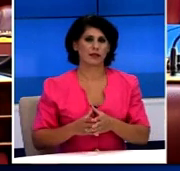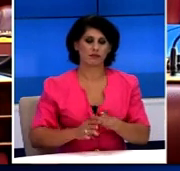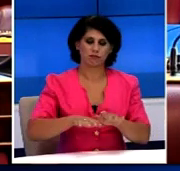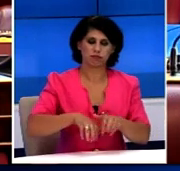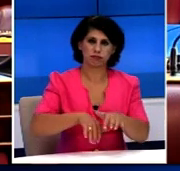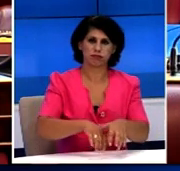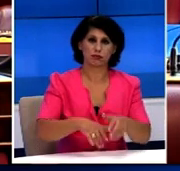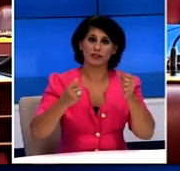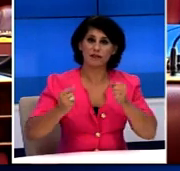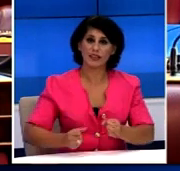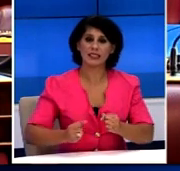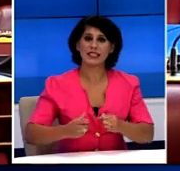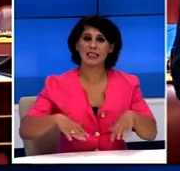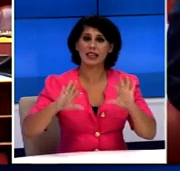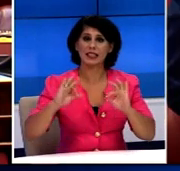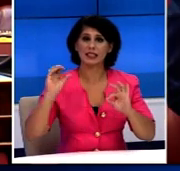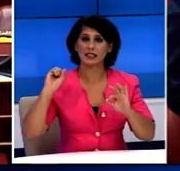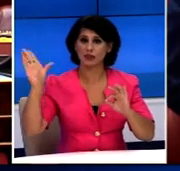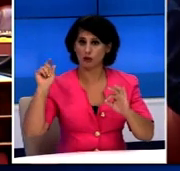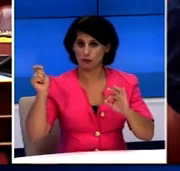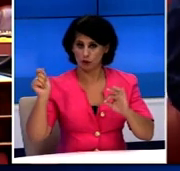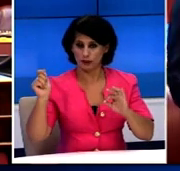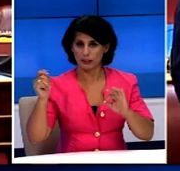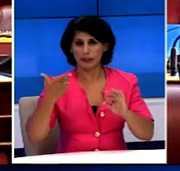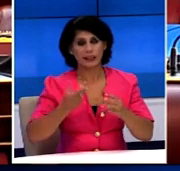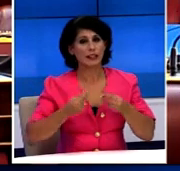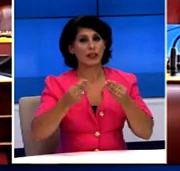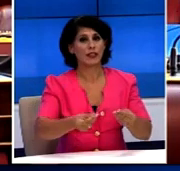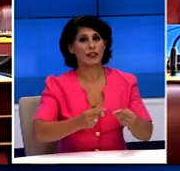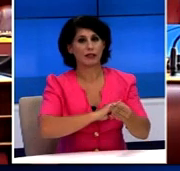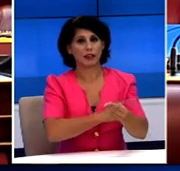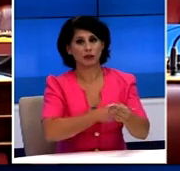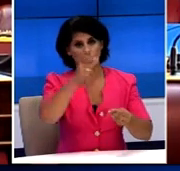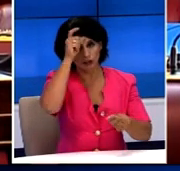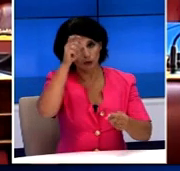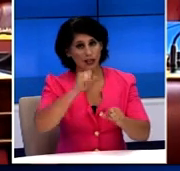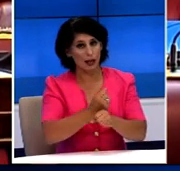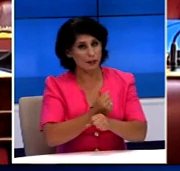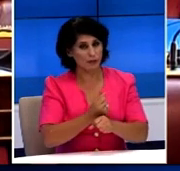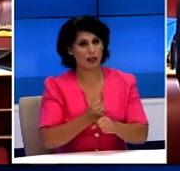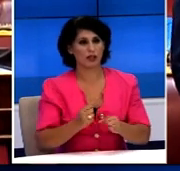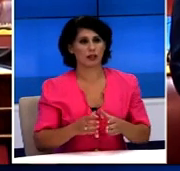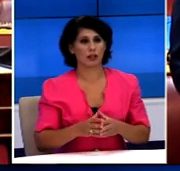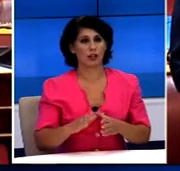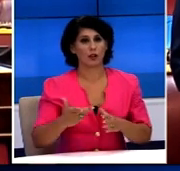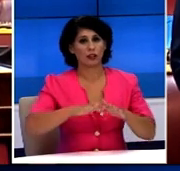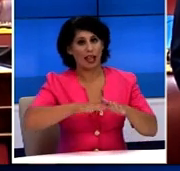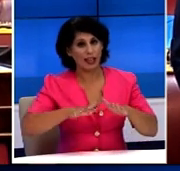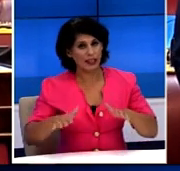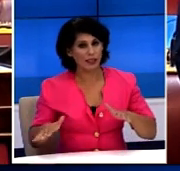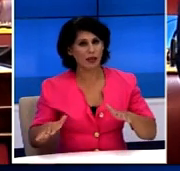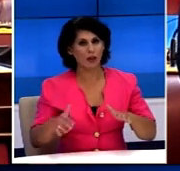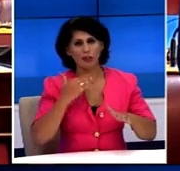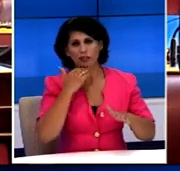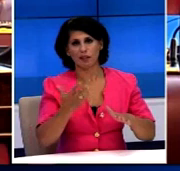τις θεμελιώδεις αρχές της εξωτερικής μας πολιτικής, διότι δίνει τη δυνατότητα στην Τουρκία να επιμείνει ότι στο Αιγαίο